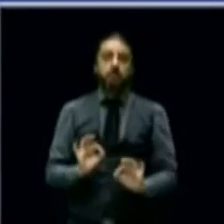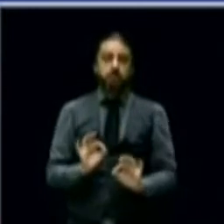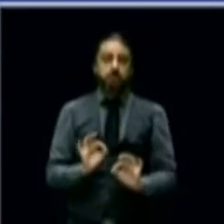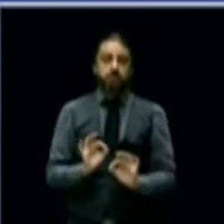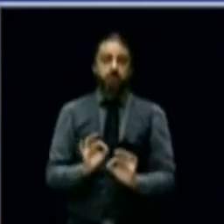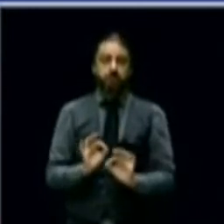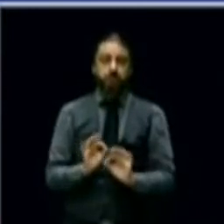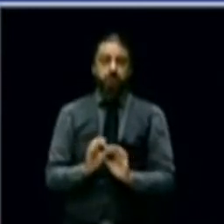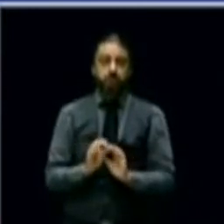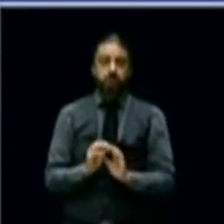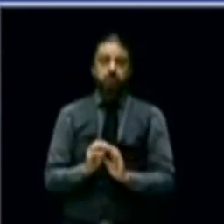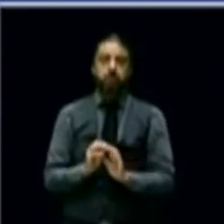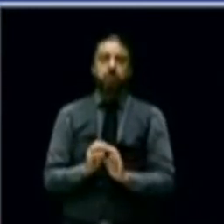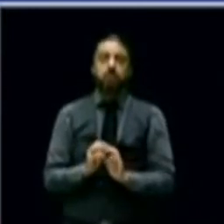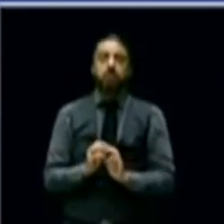εφόσον,